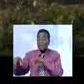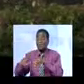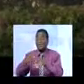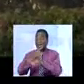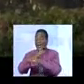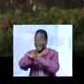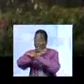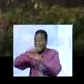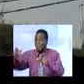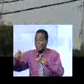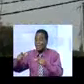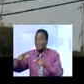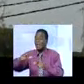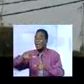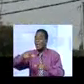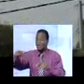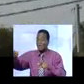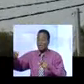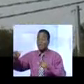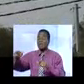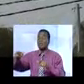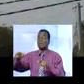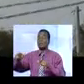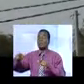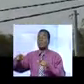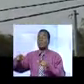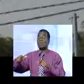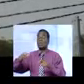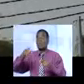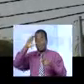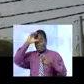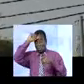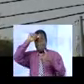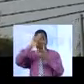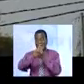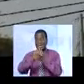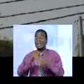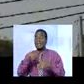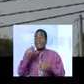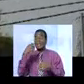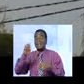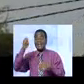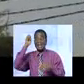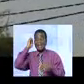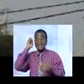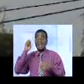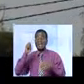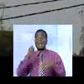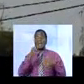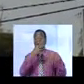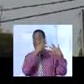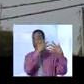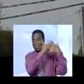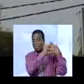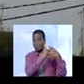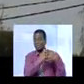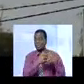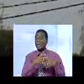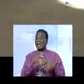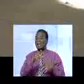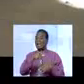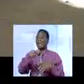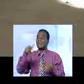par le gouverneur Péchou. Le point de ralliement des femmes était cet endroit où se